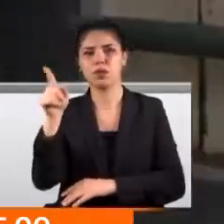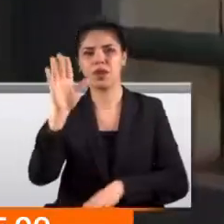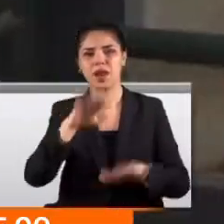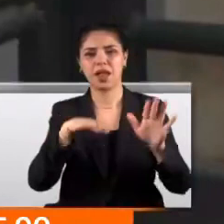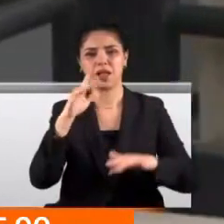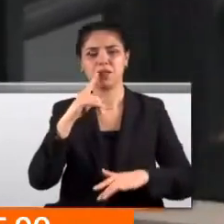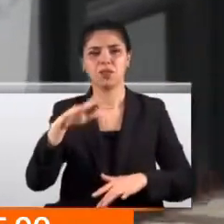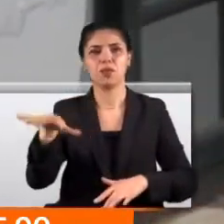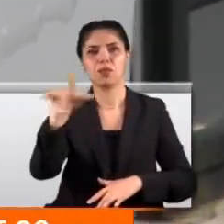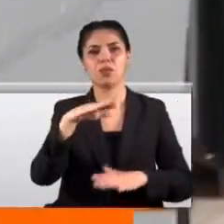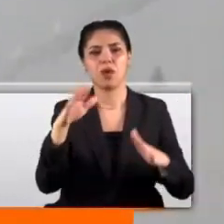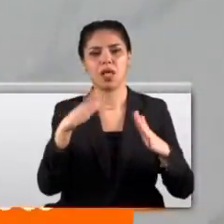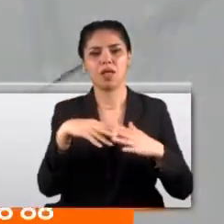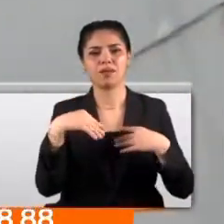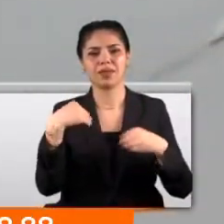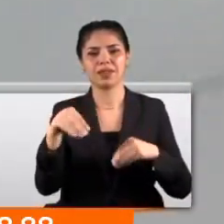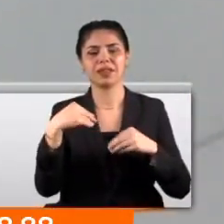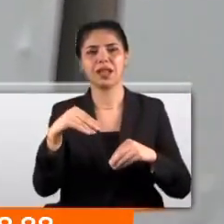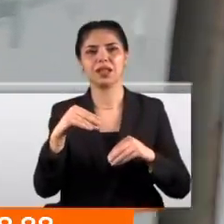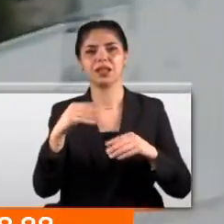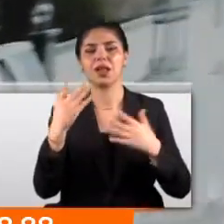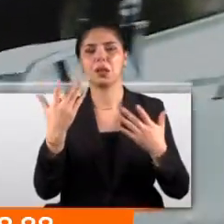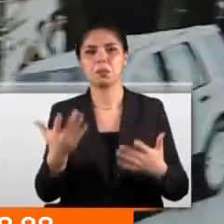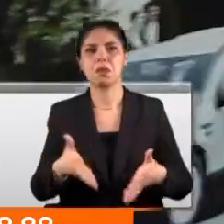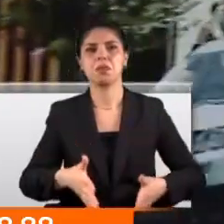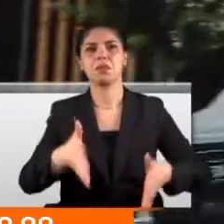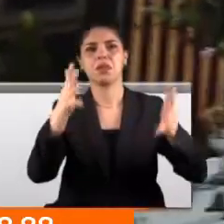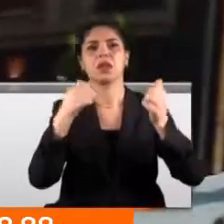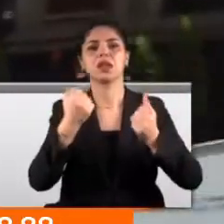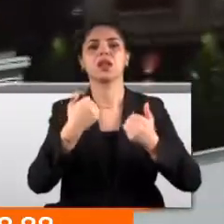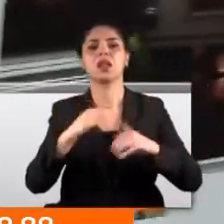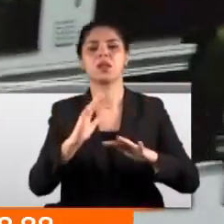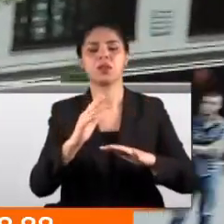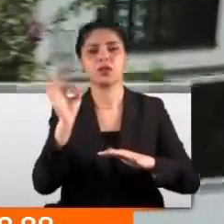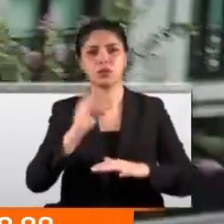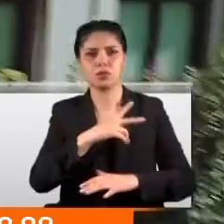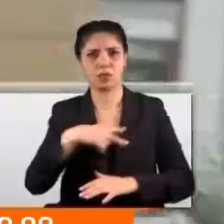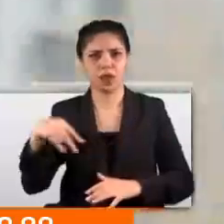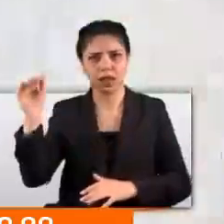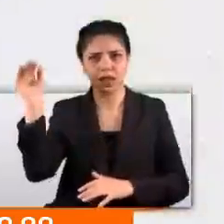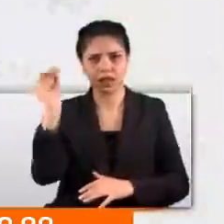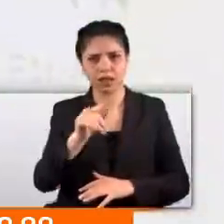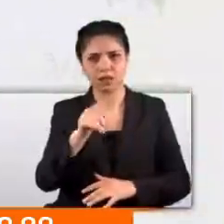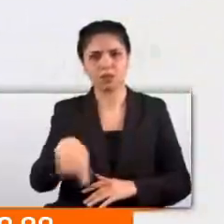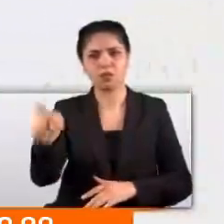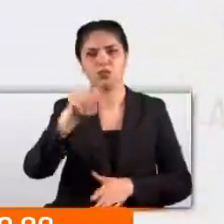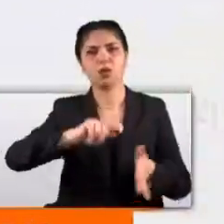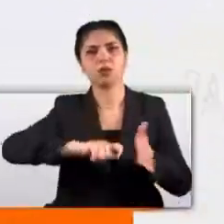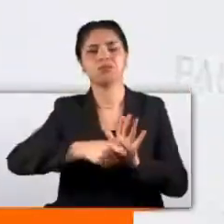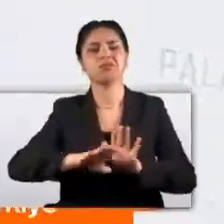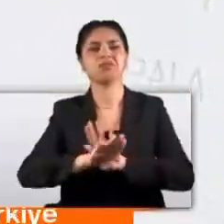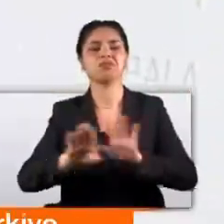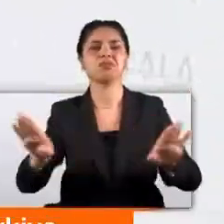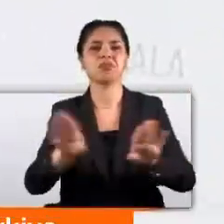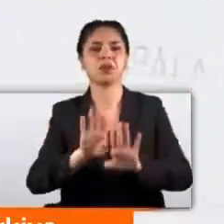reklamla buradaki dairelerini satışa çıkardı ama bina çürük çıktı. Şimdi belediye geldi, burayı mühürledi ve